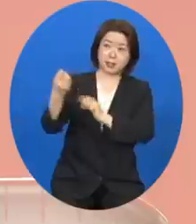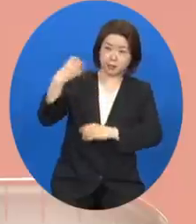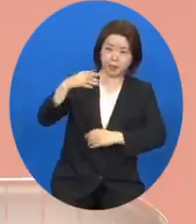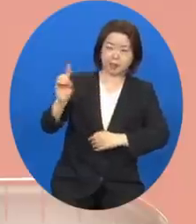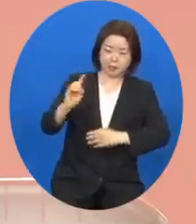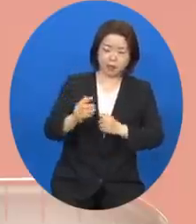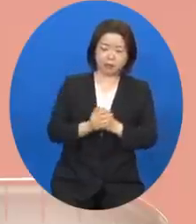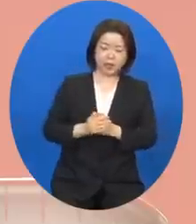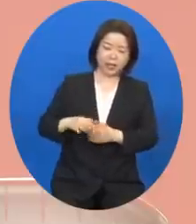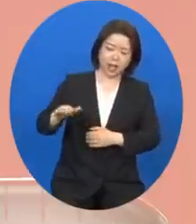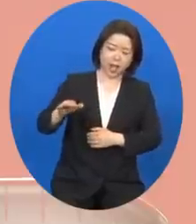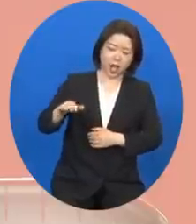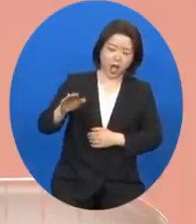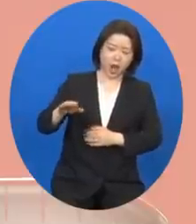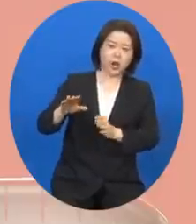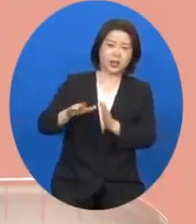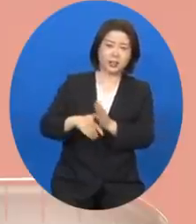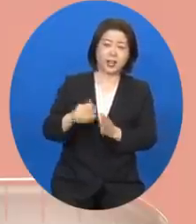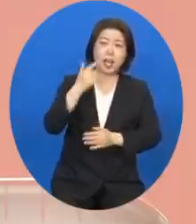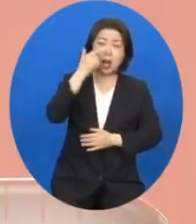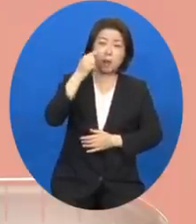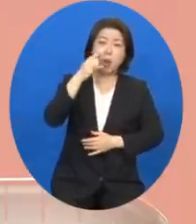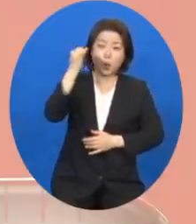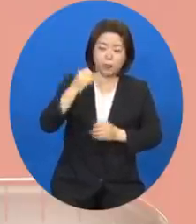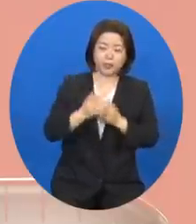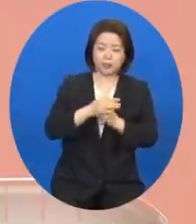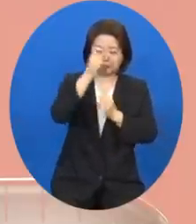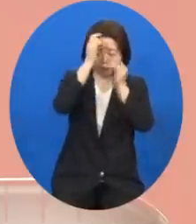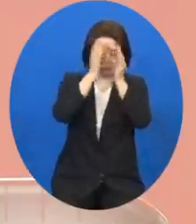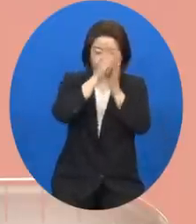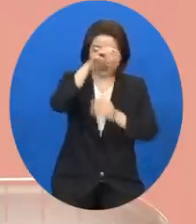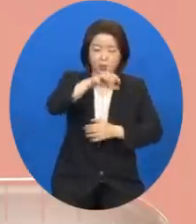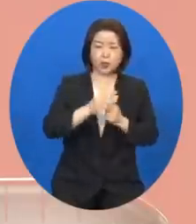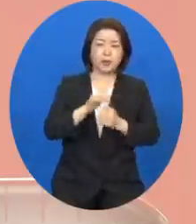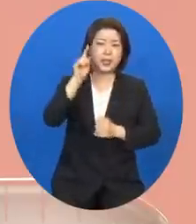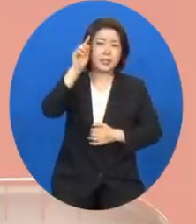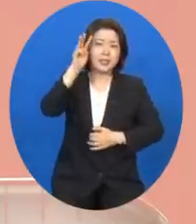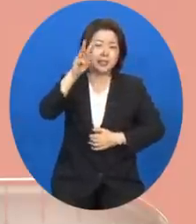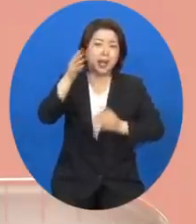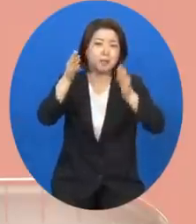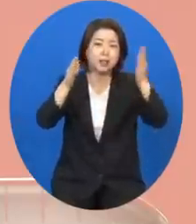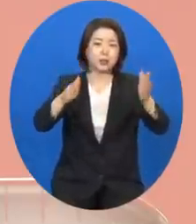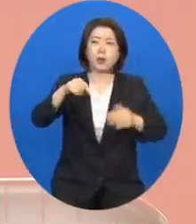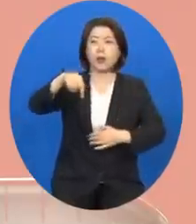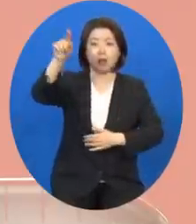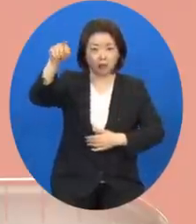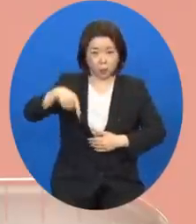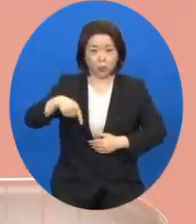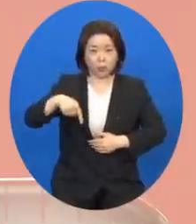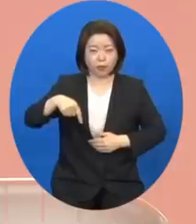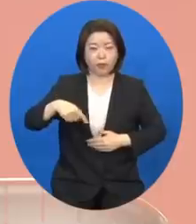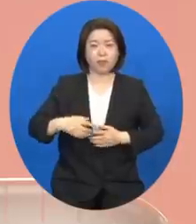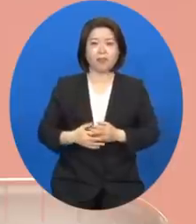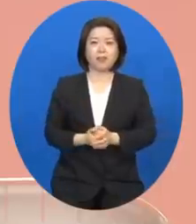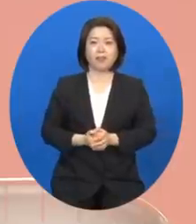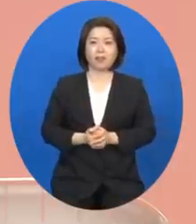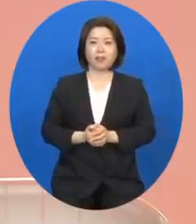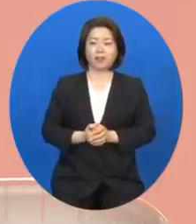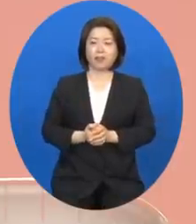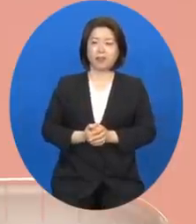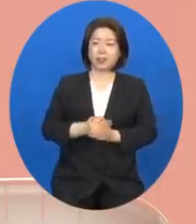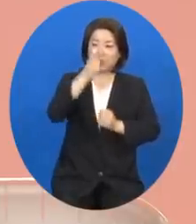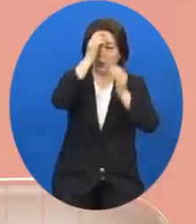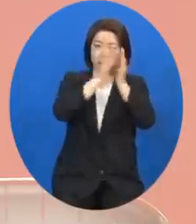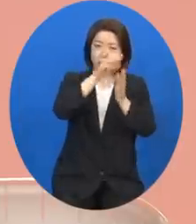하시더라고요. 어릴 때 아버님 어머님이 기도원에 3일 동안 기도원에 갔다 오셨는데